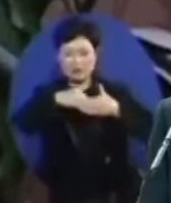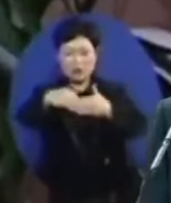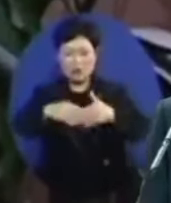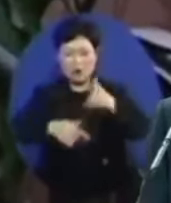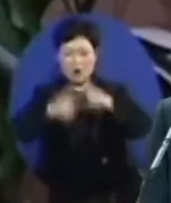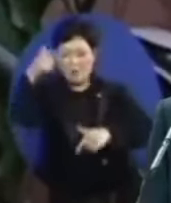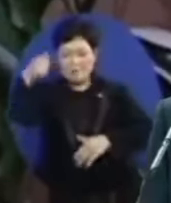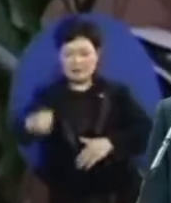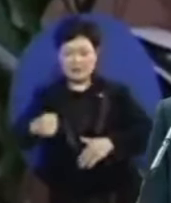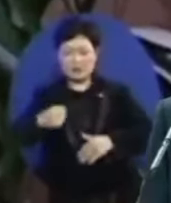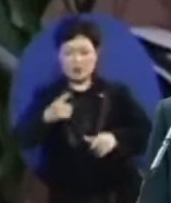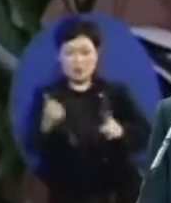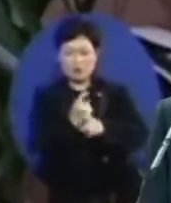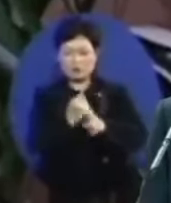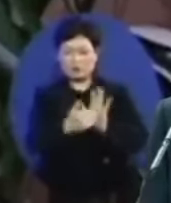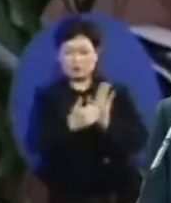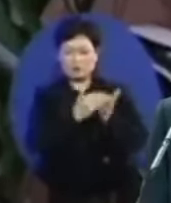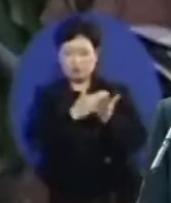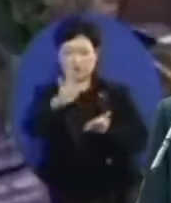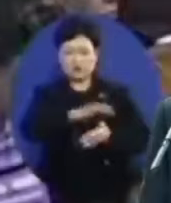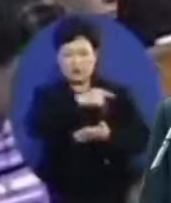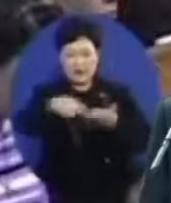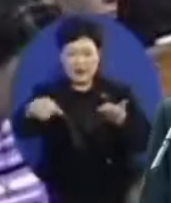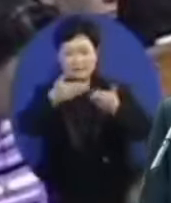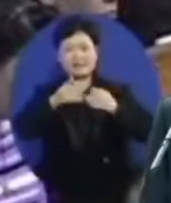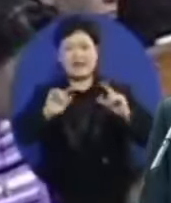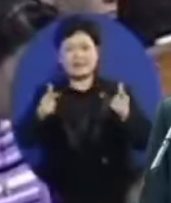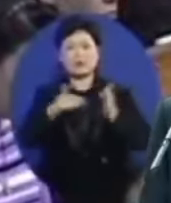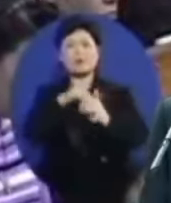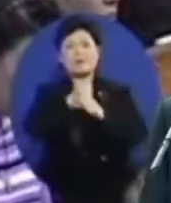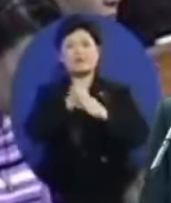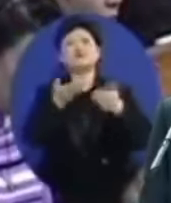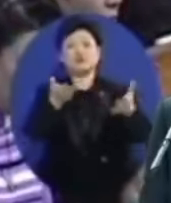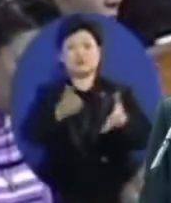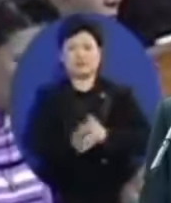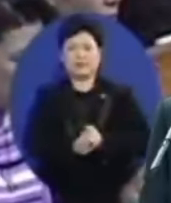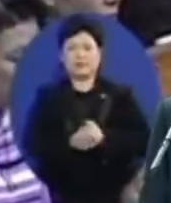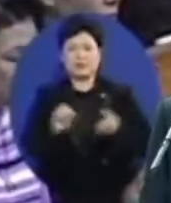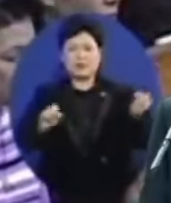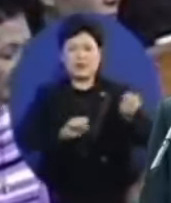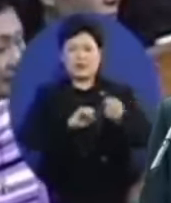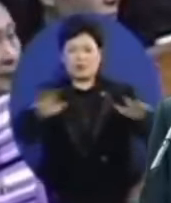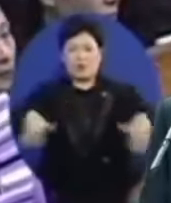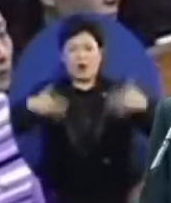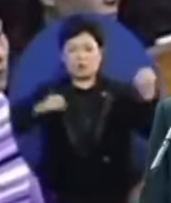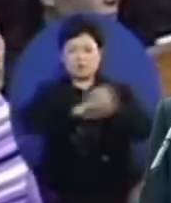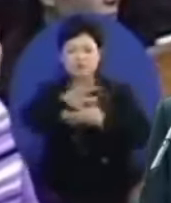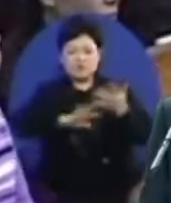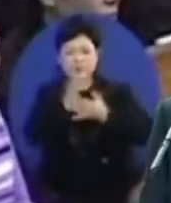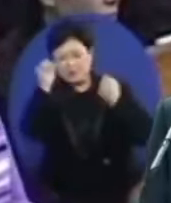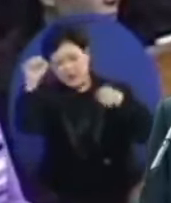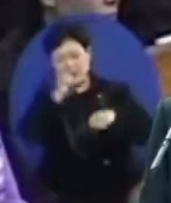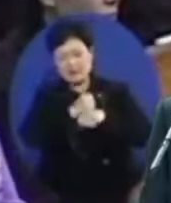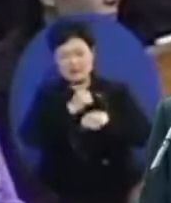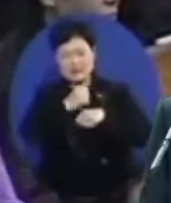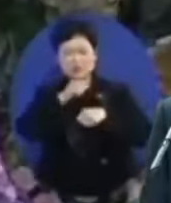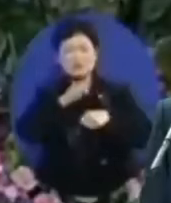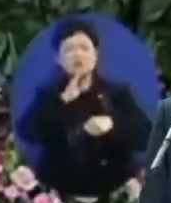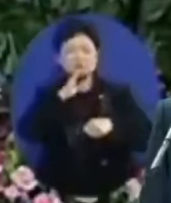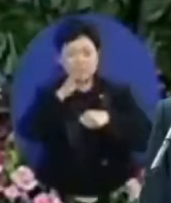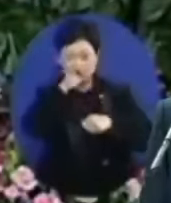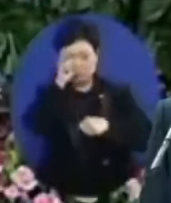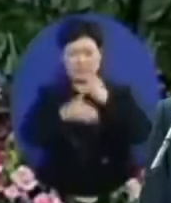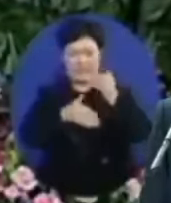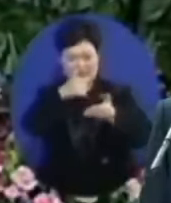막대기로 원수를 치고 우리에게 해를 받지 않도록 만들어주겠다는 것이니 광풍을 피하게 하는 우리 주님 얼마나 놀랍고 좋으신 하나님이신